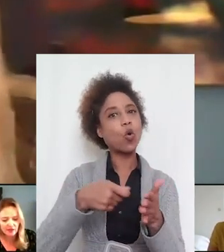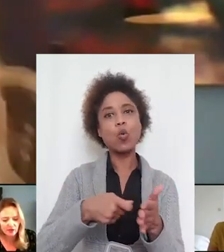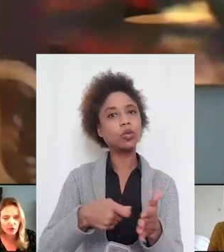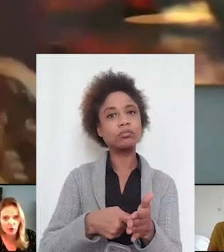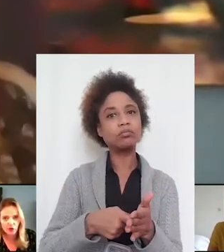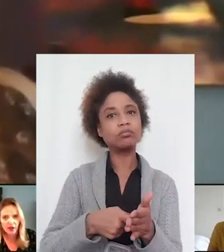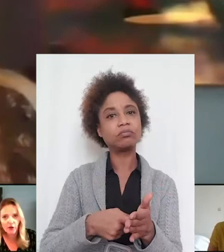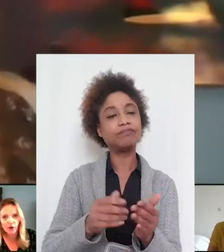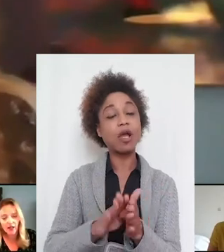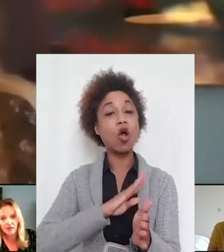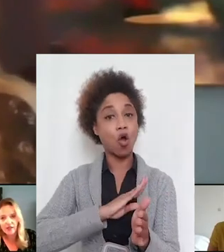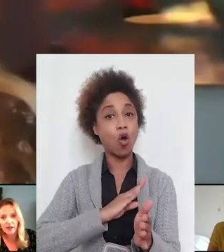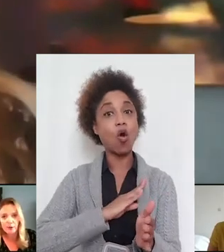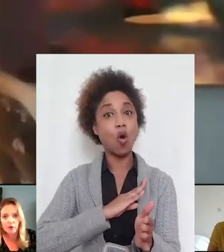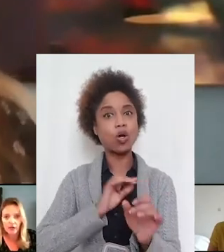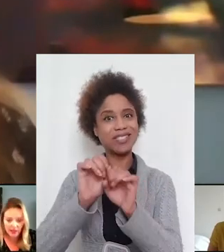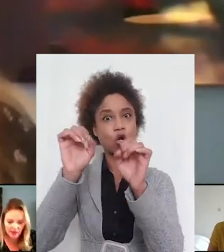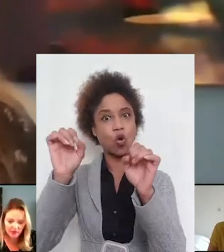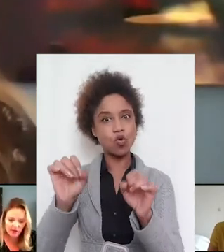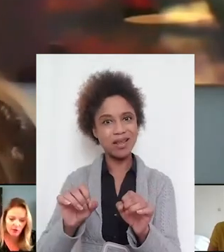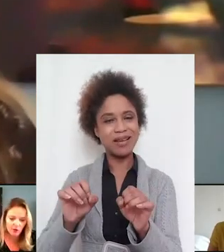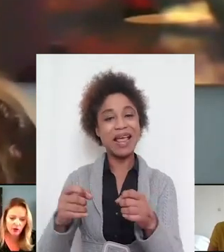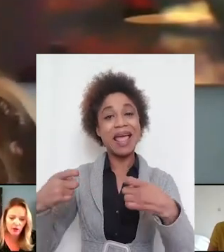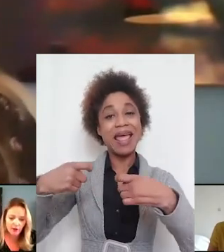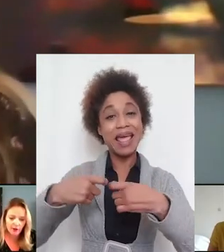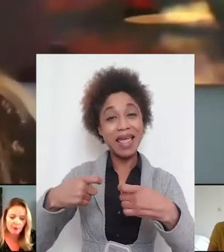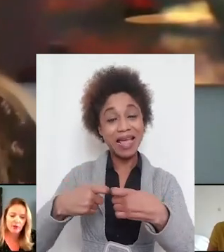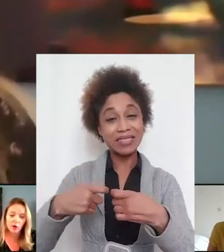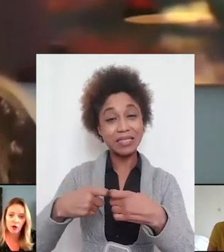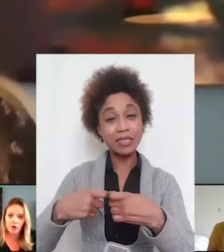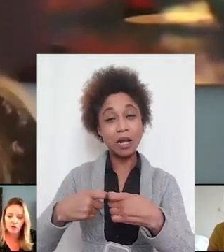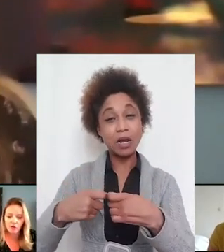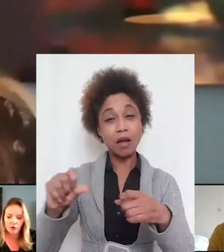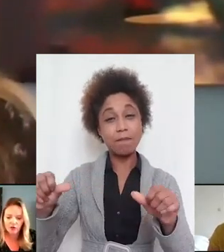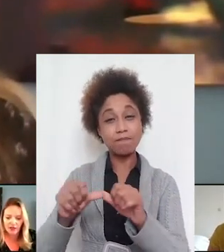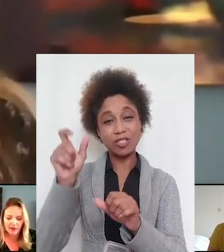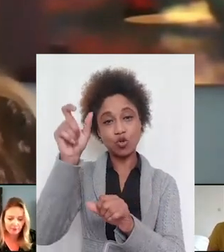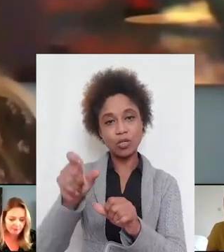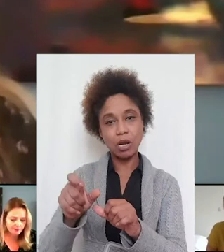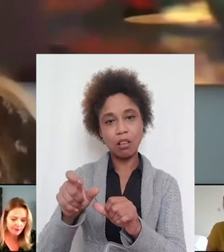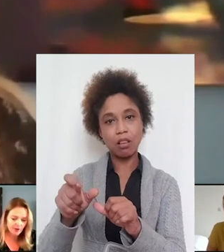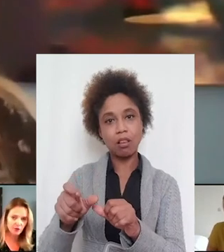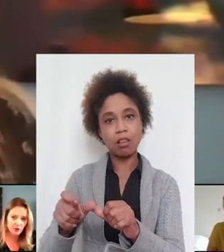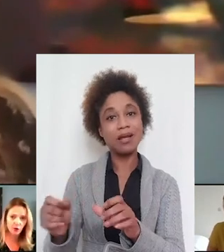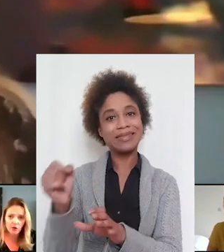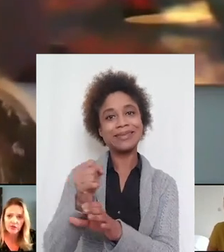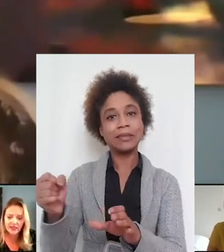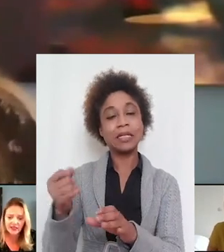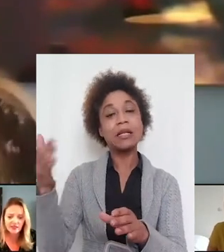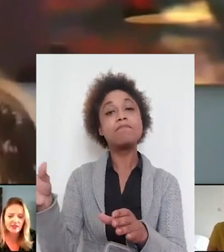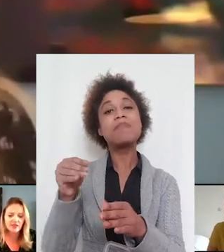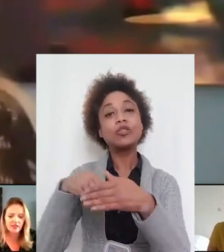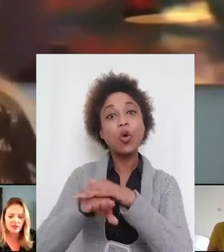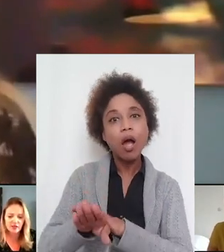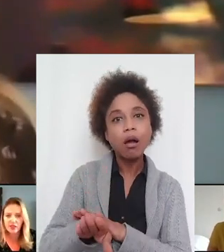is structureel extra personele inzet nodig bij toegankelijke voorstellingen, zoals